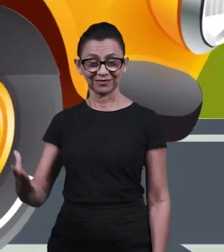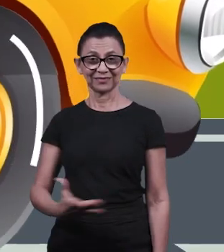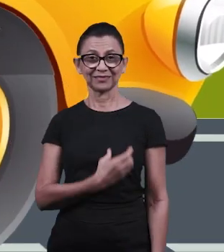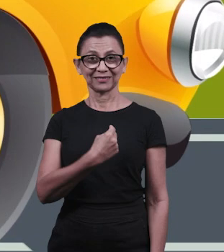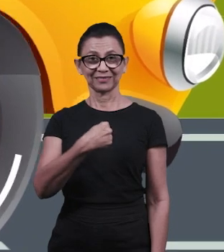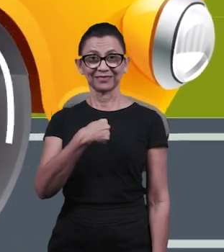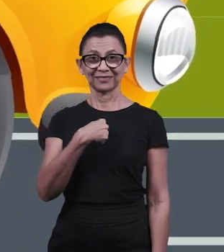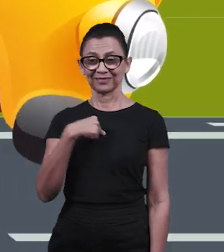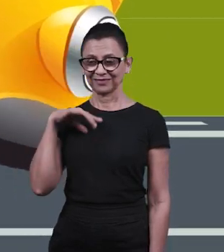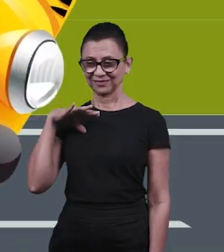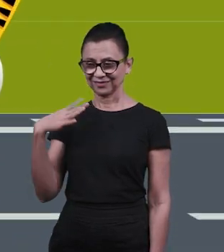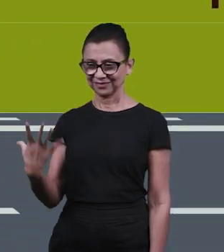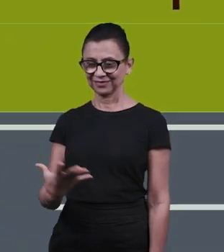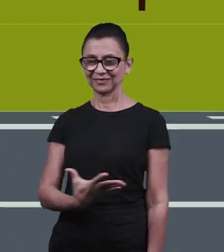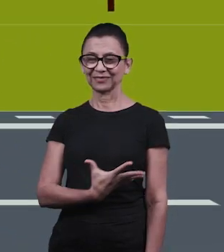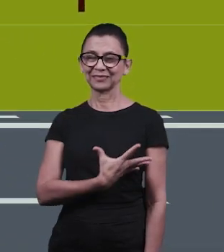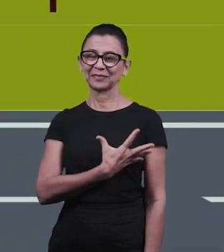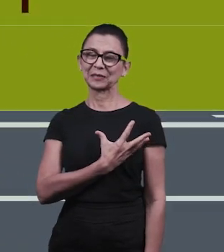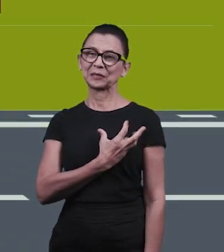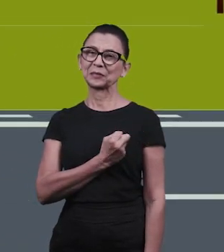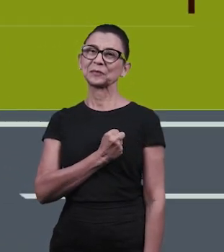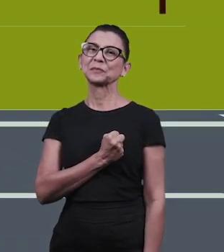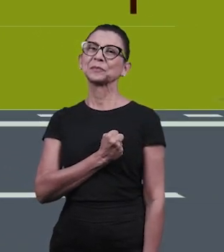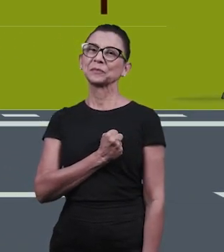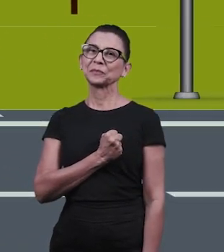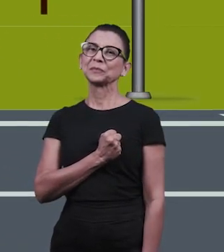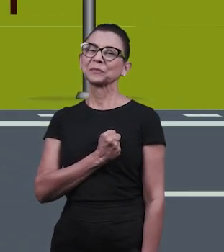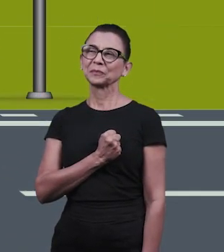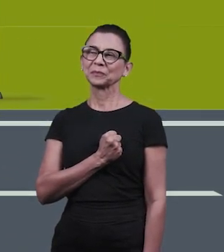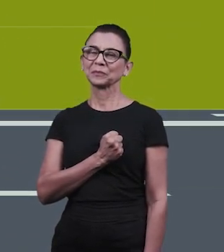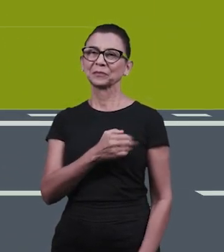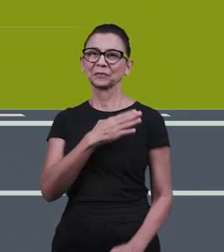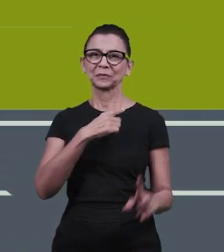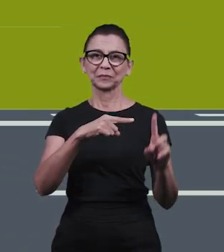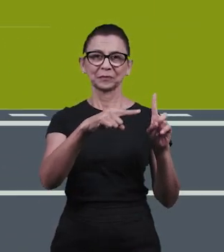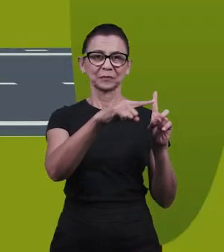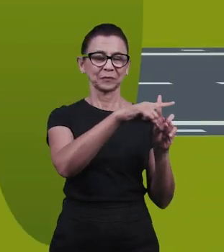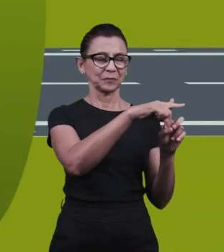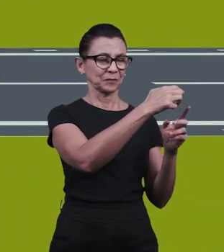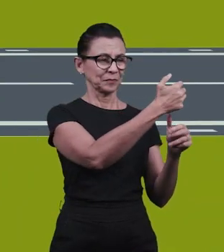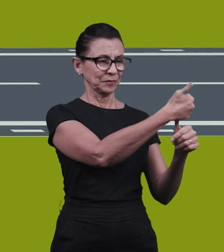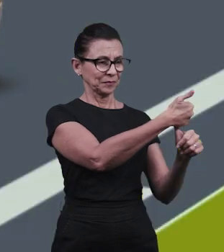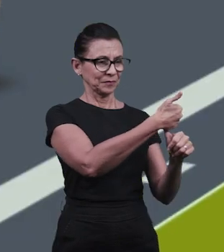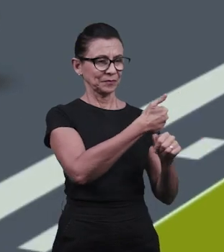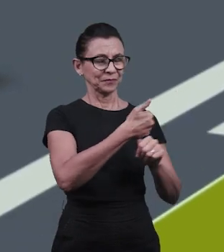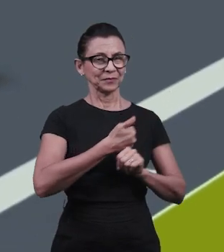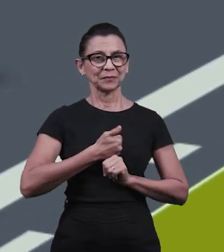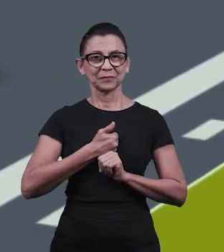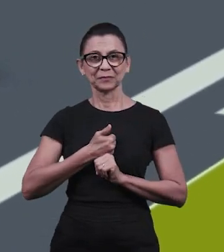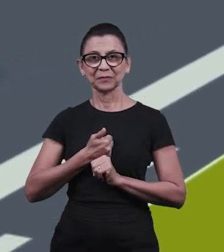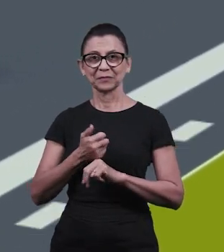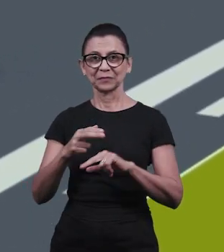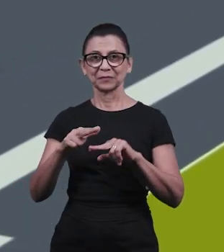Я был спасен по благодати, которую Он даровал мне.